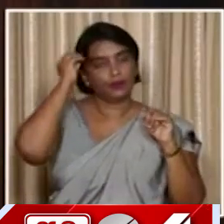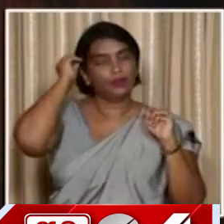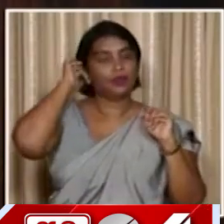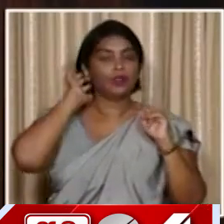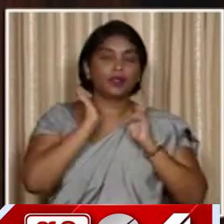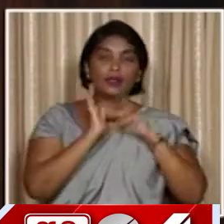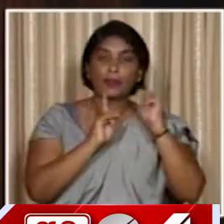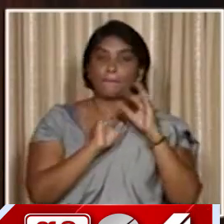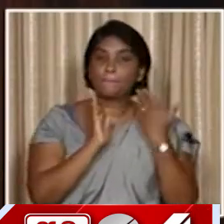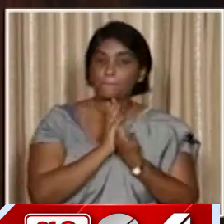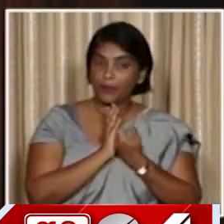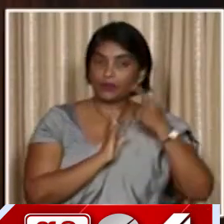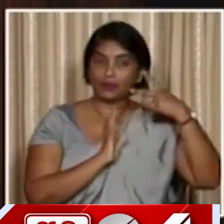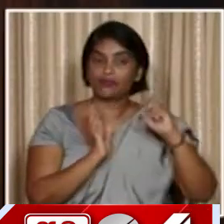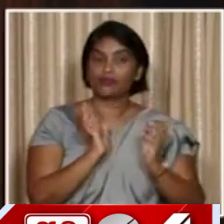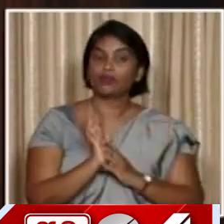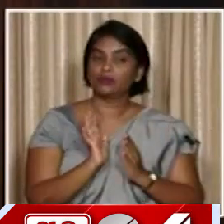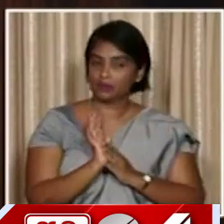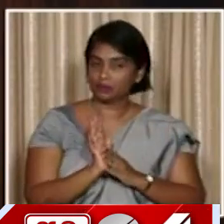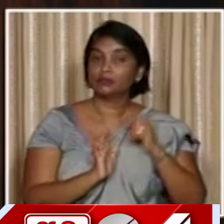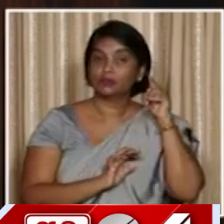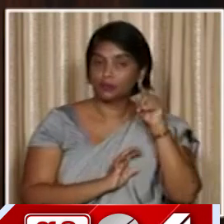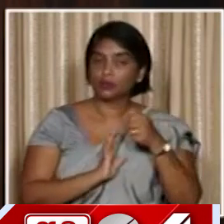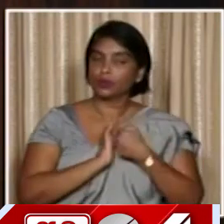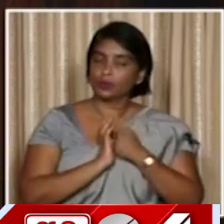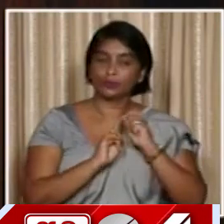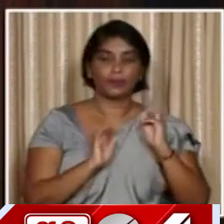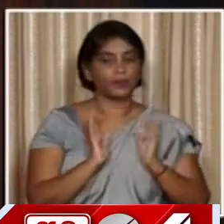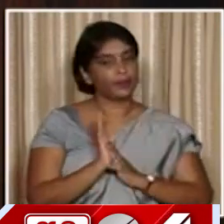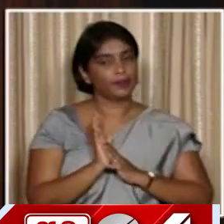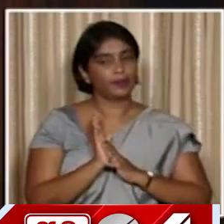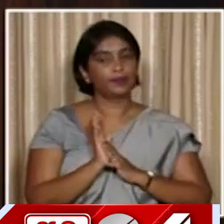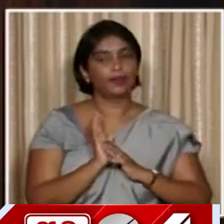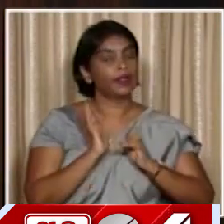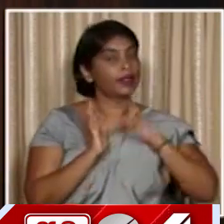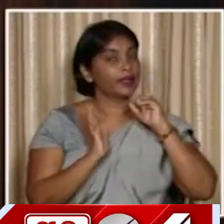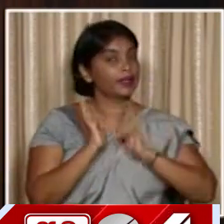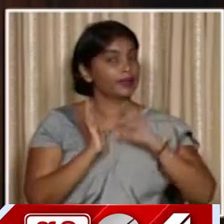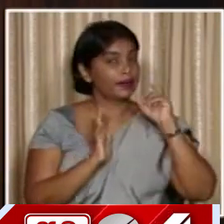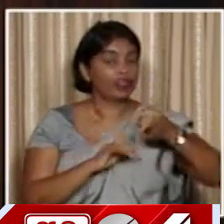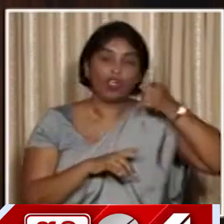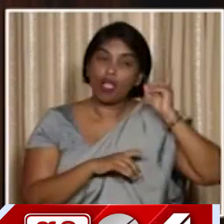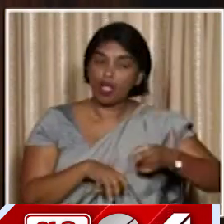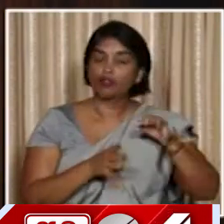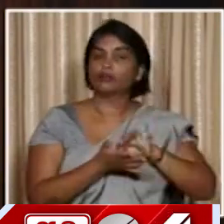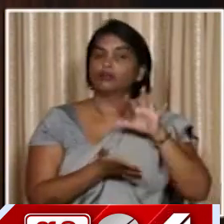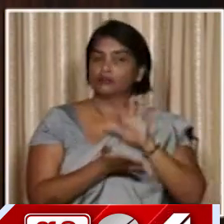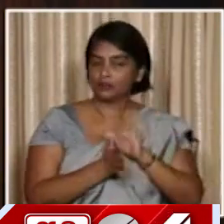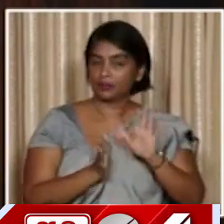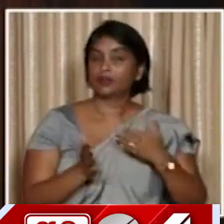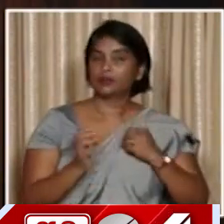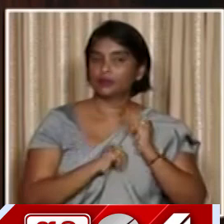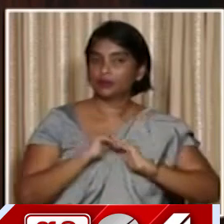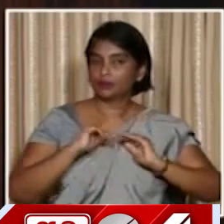ජාතික ප්‍රතිපත්ති ගොඩනැගීමේ අනුකාරක සභාව විදියට ඔබතුමාගේත් ගරු අග්‍රමාත්‍යතුමාගේත් ජාතික සභාවෙත් අනුමැතිව ඇතුව අපි